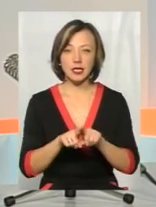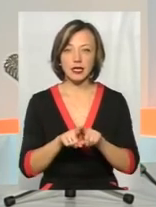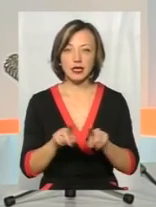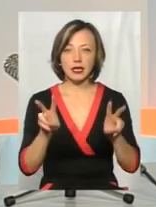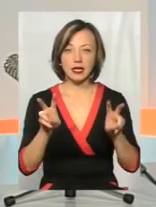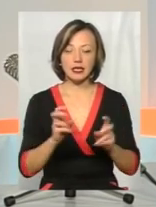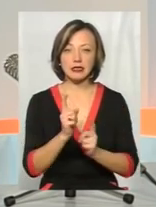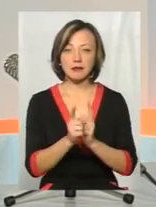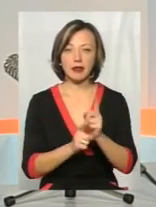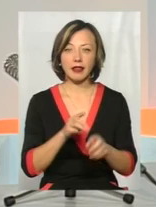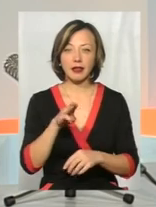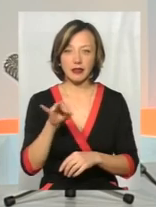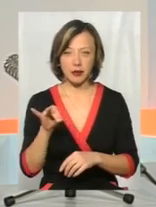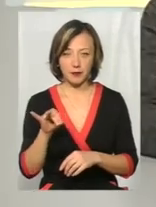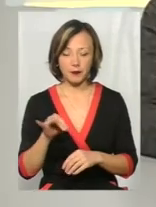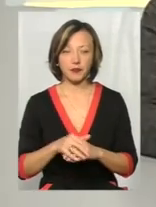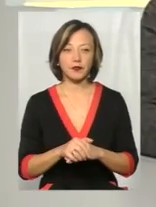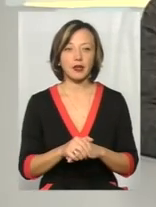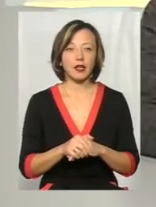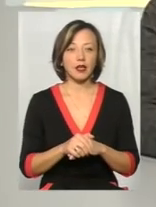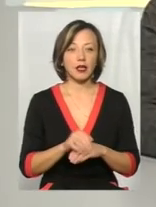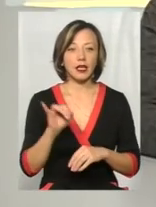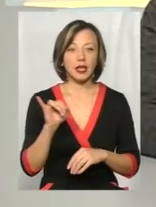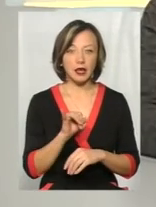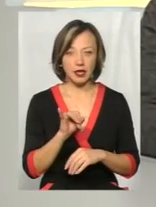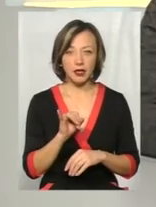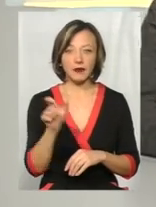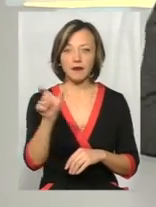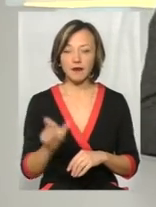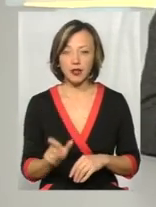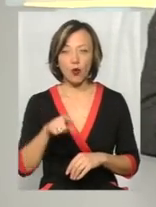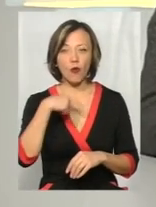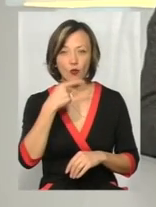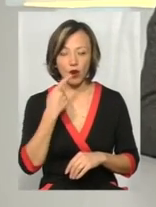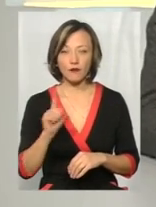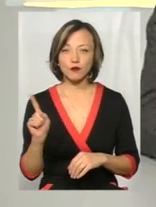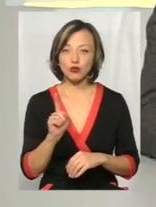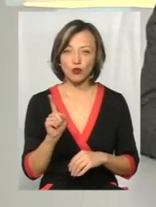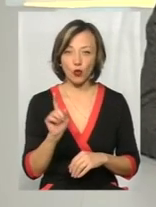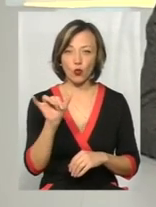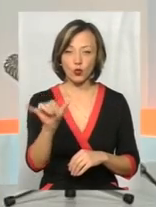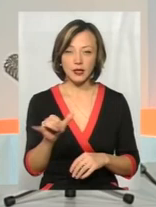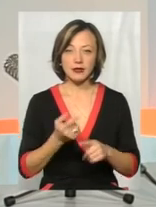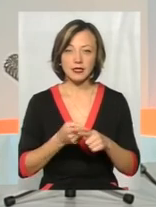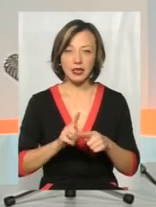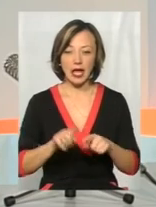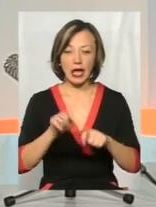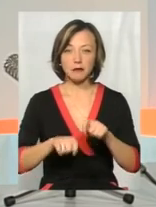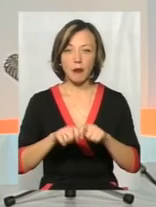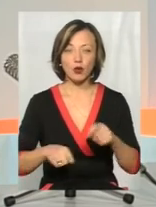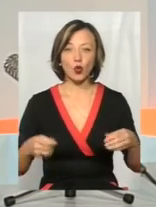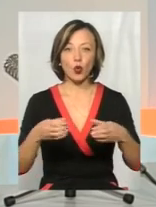«Змінити», з Олександром Ябченко. І він говорив, що у них в цієї експертної